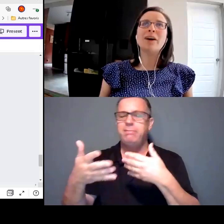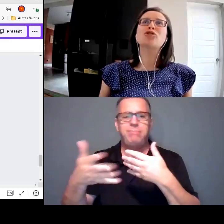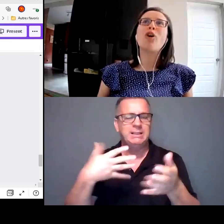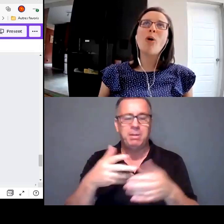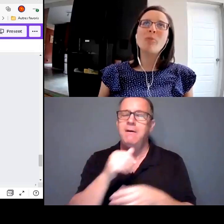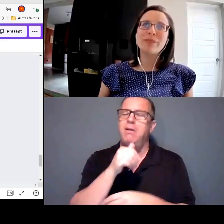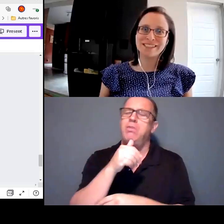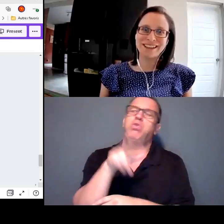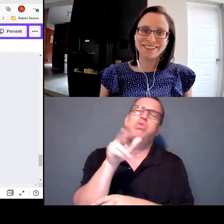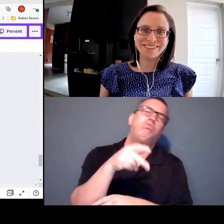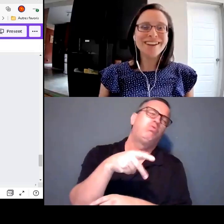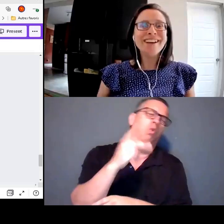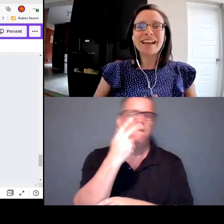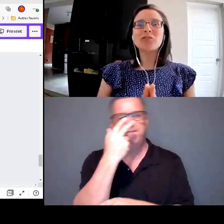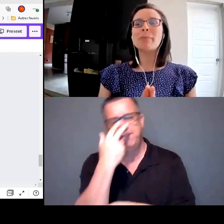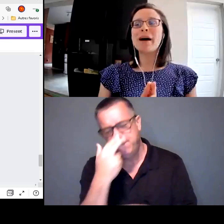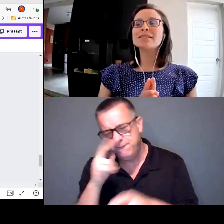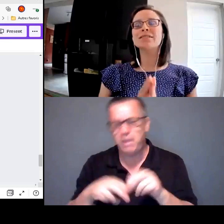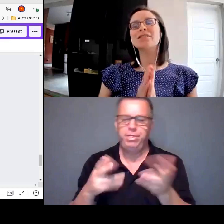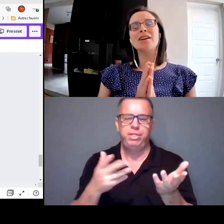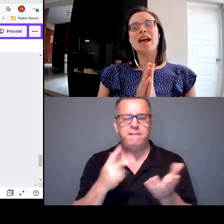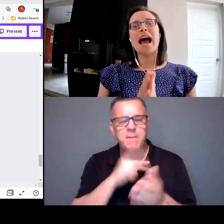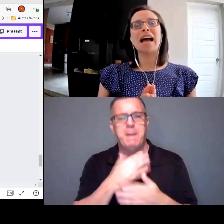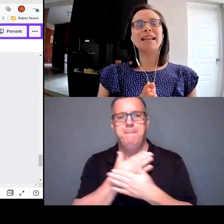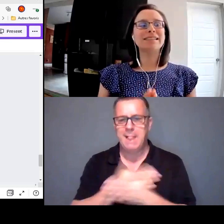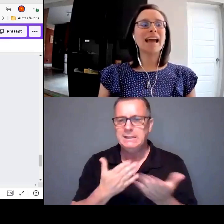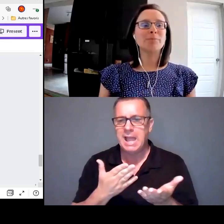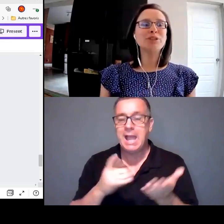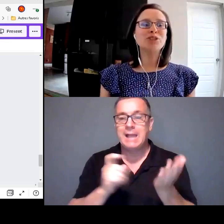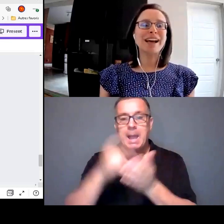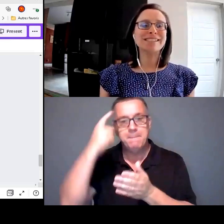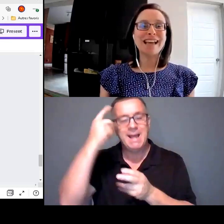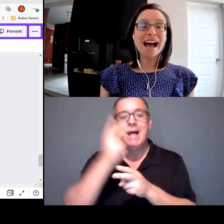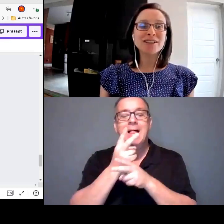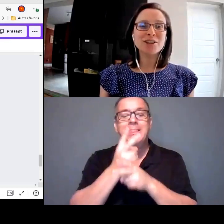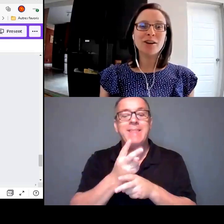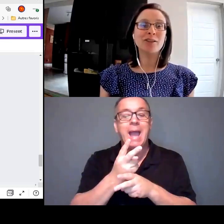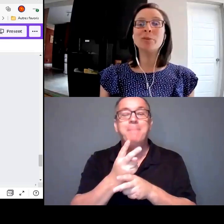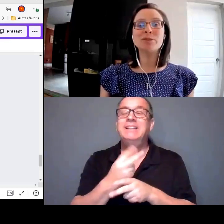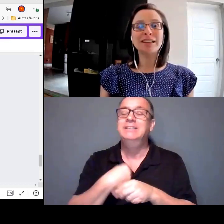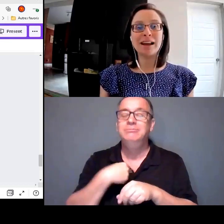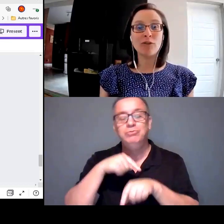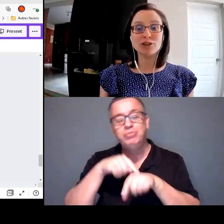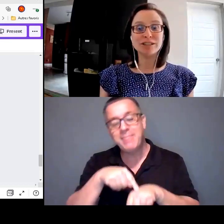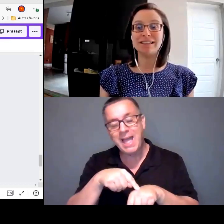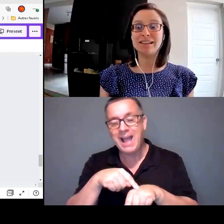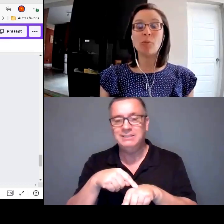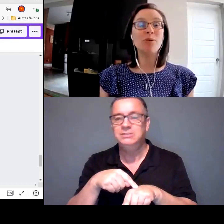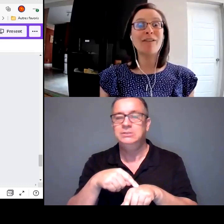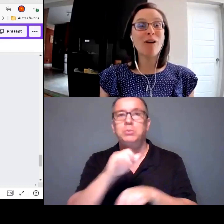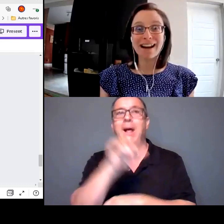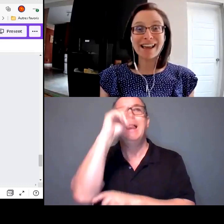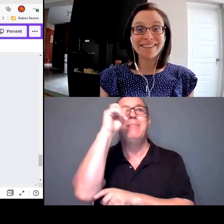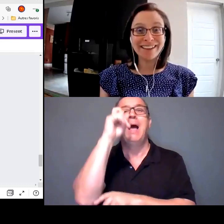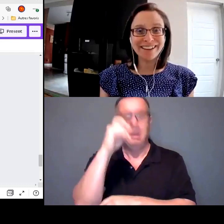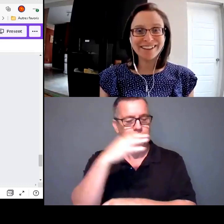vraiment trop plaisant, là. Quand on pense là, à la thérapie du jardinage, on n'a pas besoin de l'avoir juste été, on peut